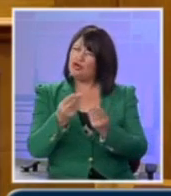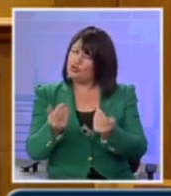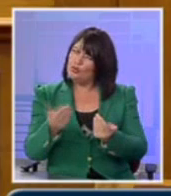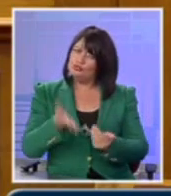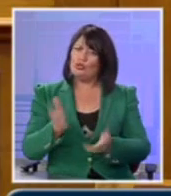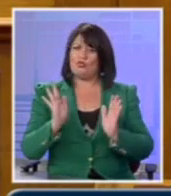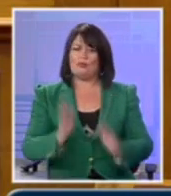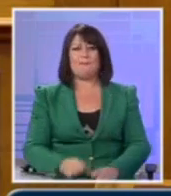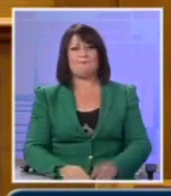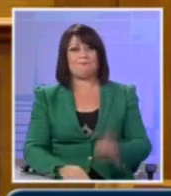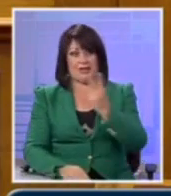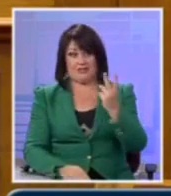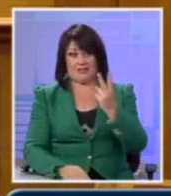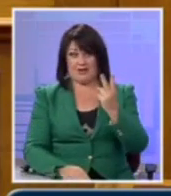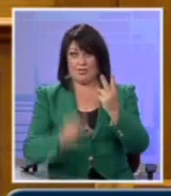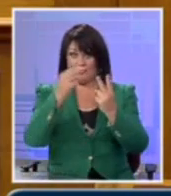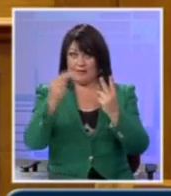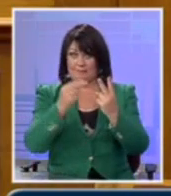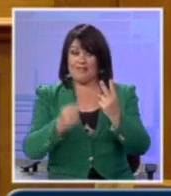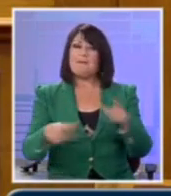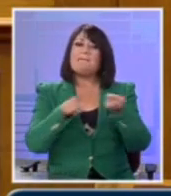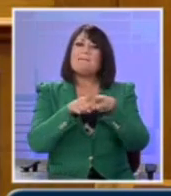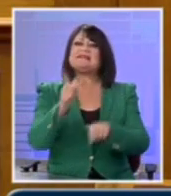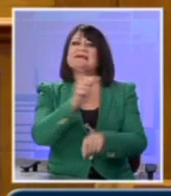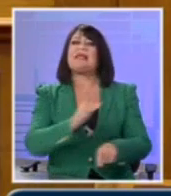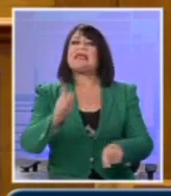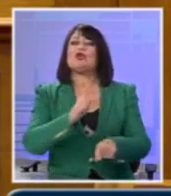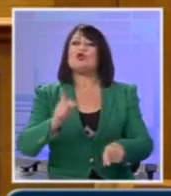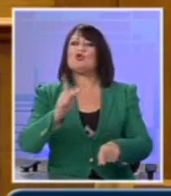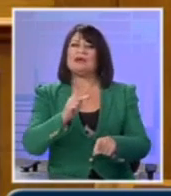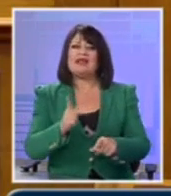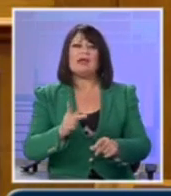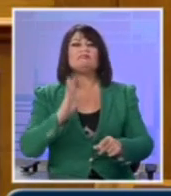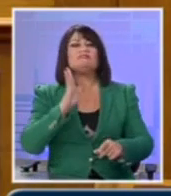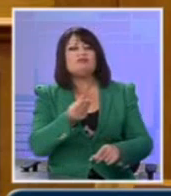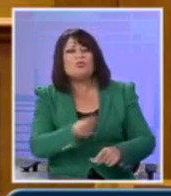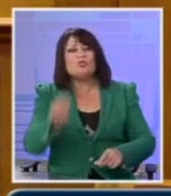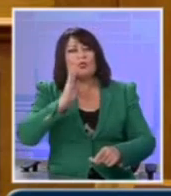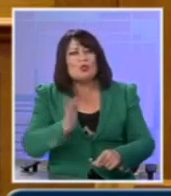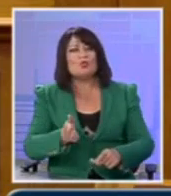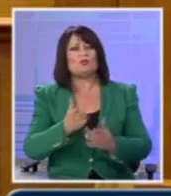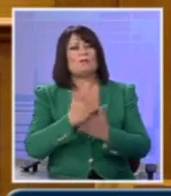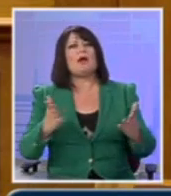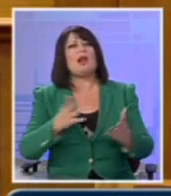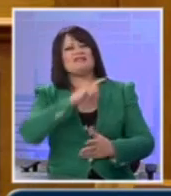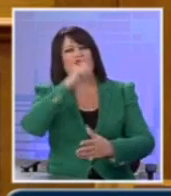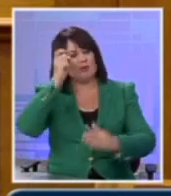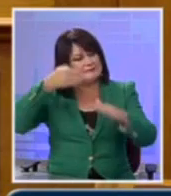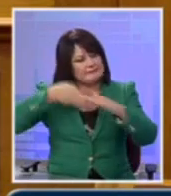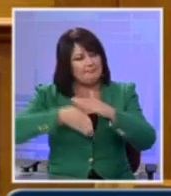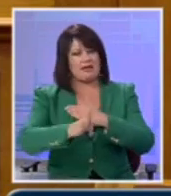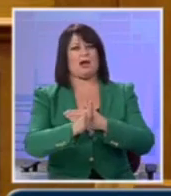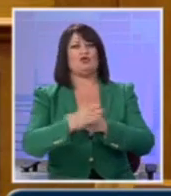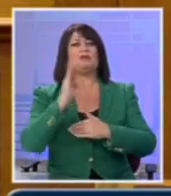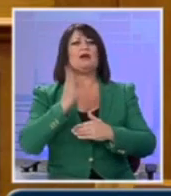πεδία άλλωστε φιλοδοξούμε μαζί με την κοινωνία να δώσουμε τον καλύτερο εαυτό μας για να ξεπεράσουμε τεράστιες δυσκολίες ώστε